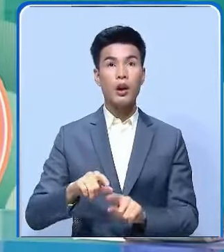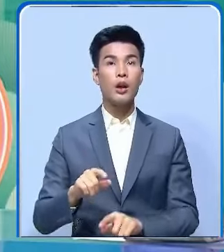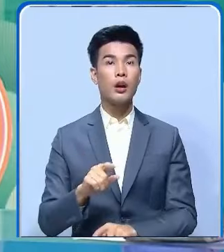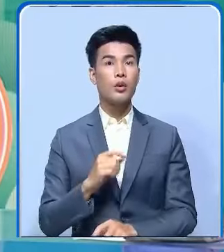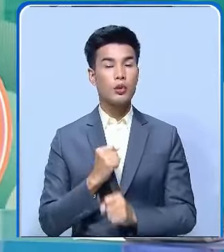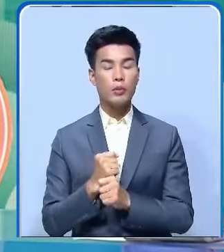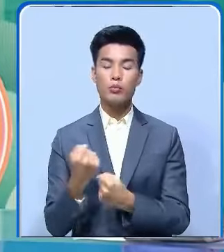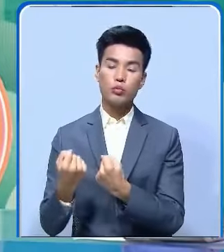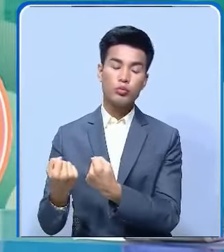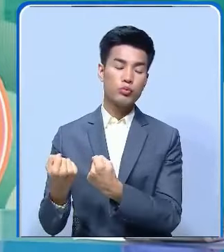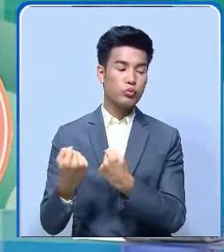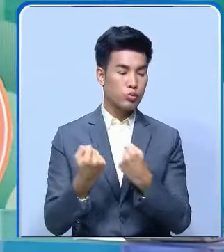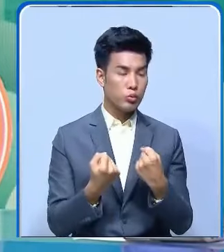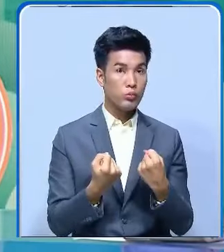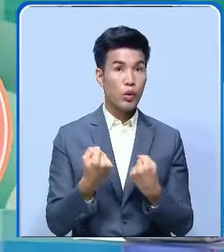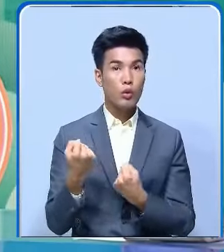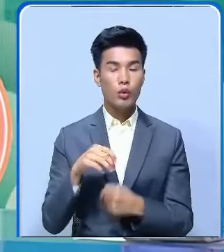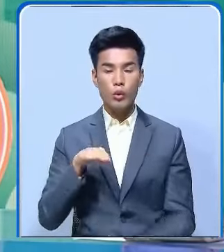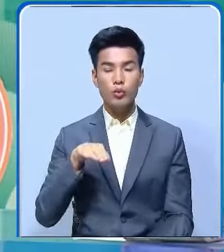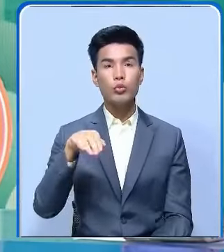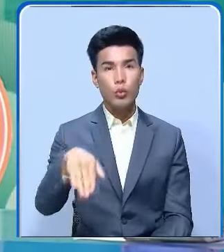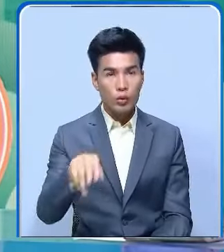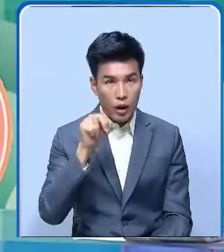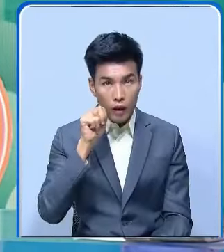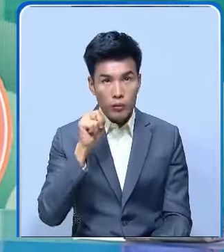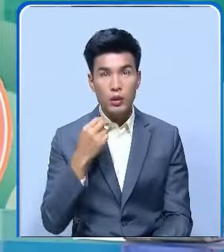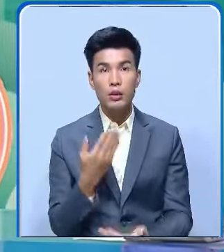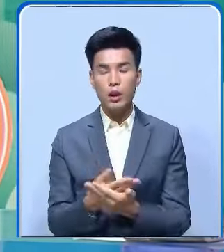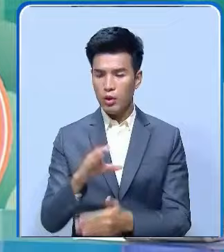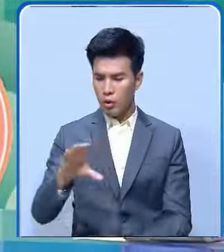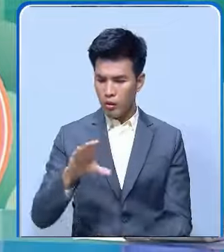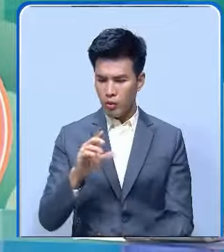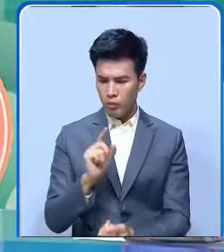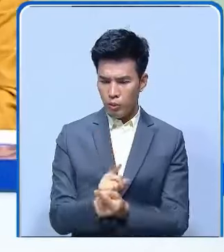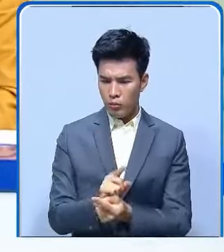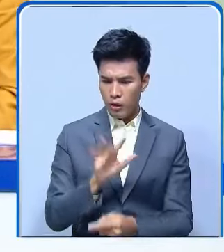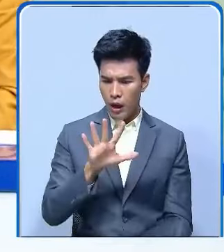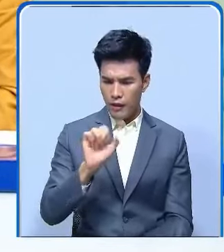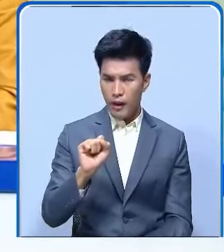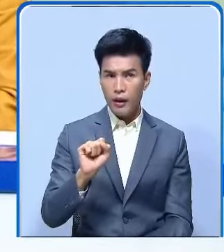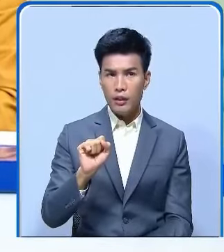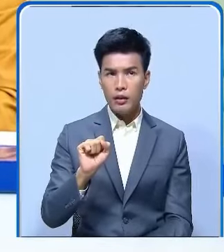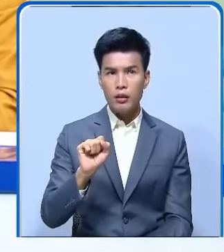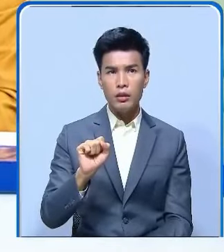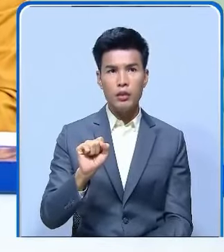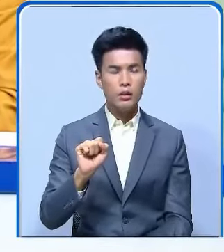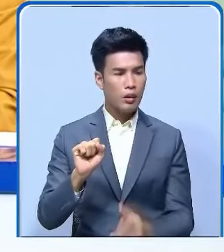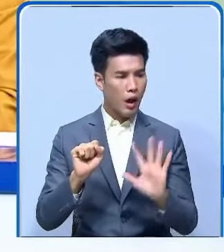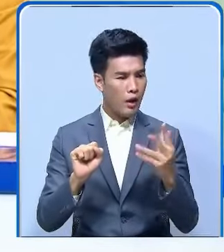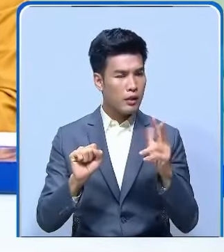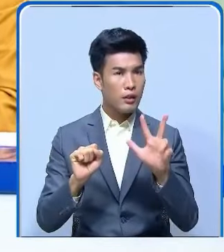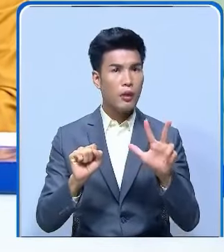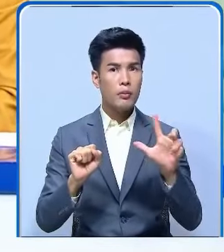ถจะมาให้ปรากฏว่ารถเนี่ยตกลงไปในน้ำเงินที่เจอเนี่ยเจออยู่ประมาณ5แสนบาทแล้ว3ล้าน7แสนบ